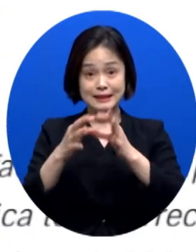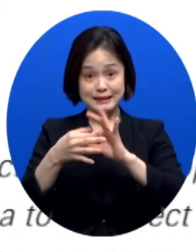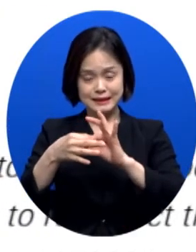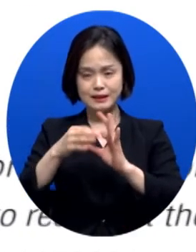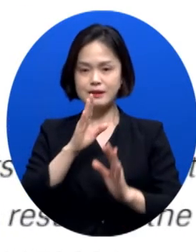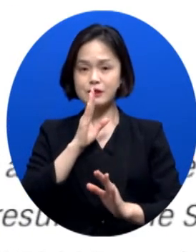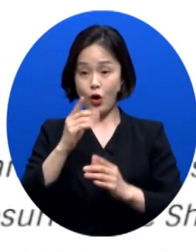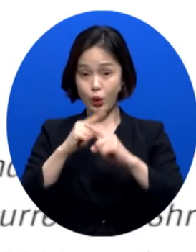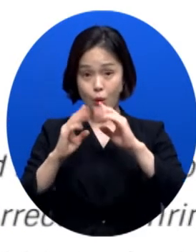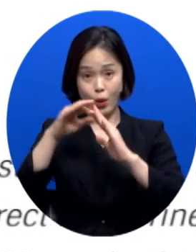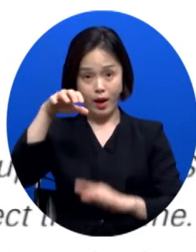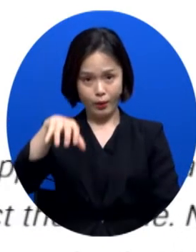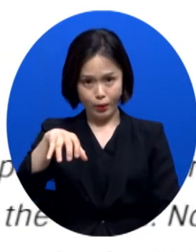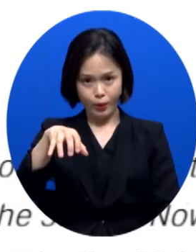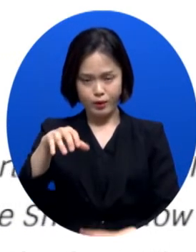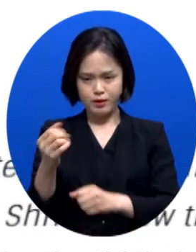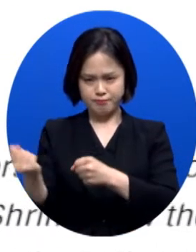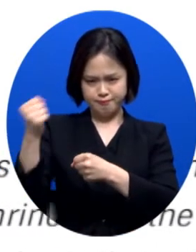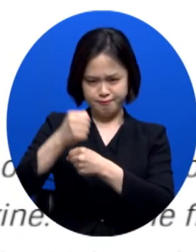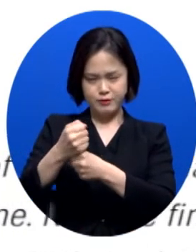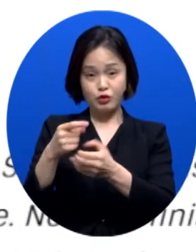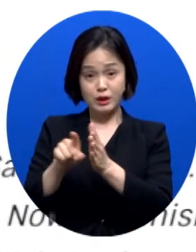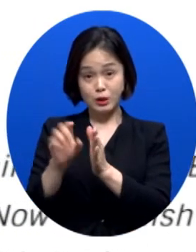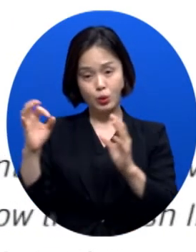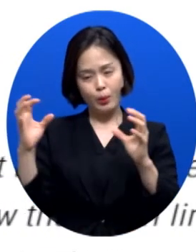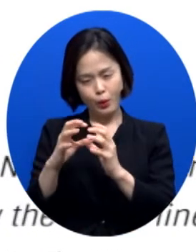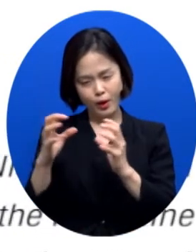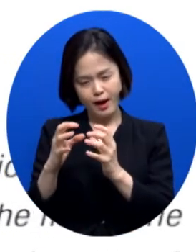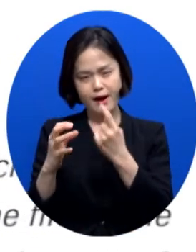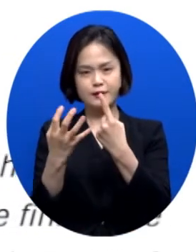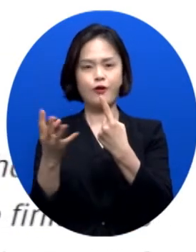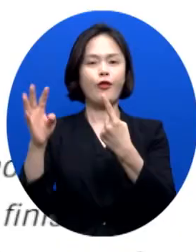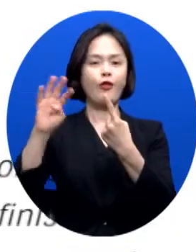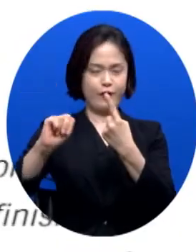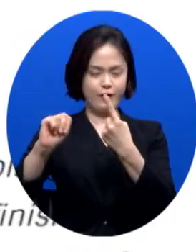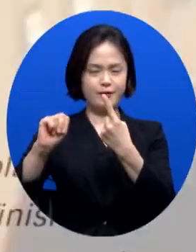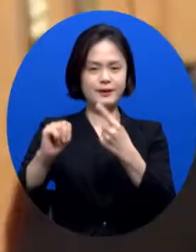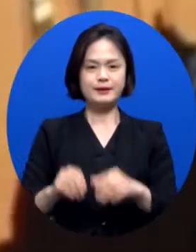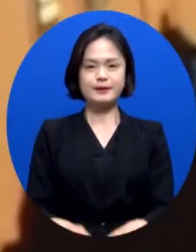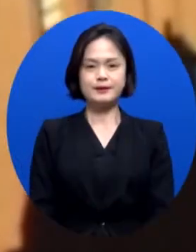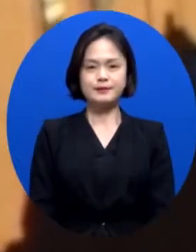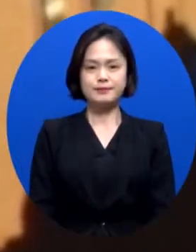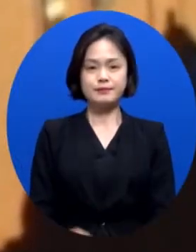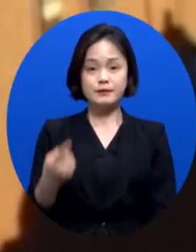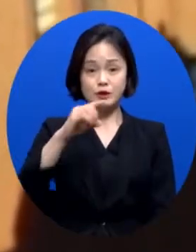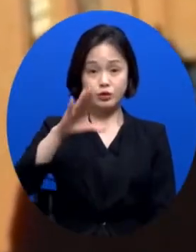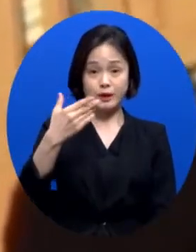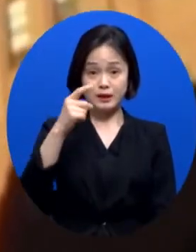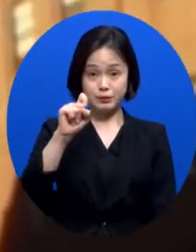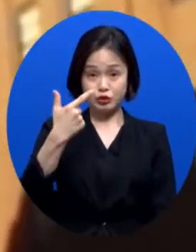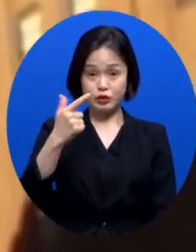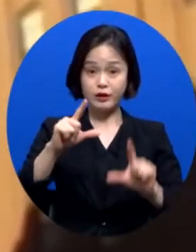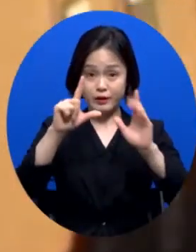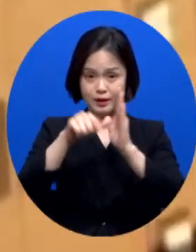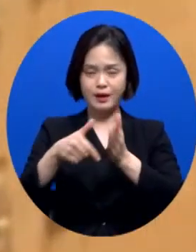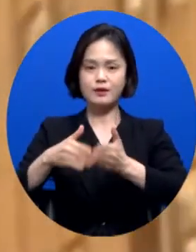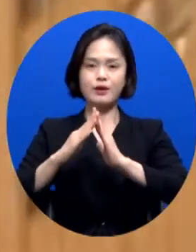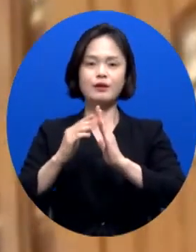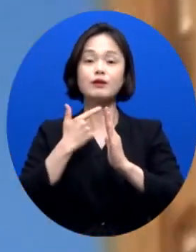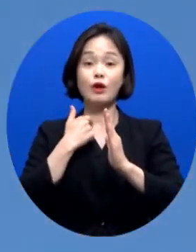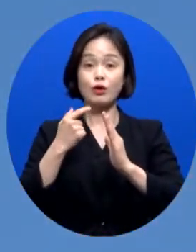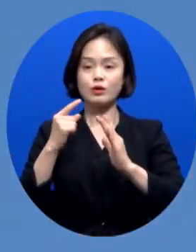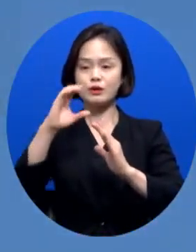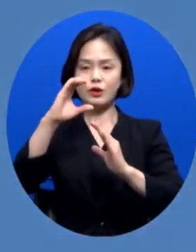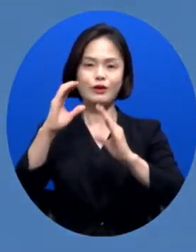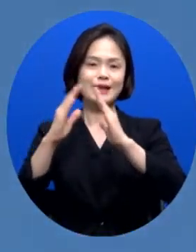이어졌다며 현재까지 모금액이 1,000억 원을 넘어섰다고 전했습니다. 지난 1916년에 설립한 성 니콜라스 그리스